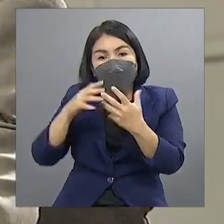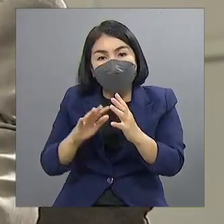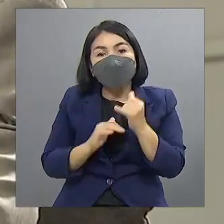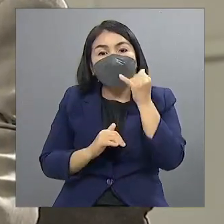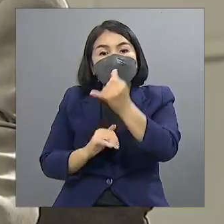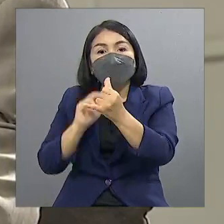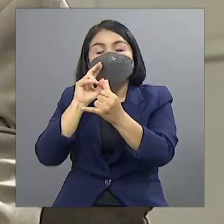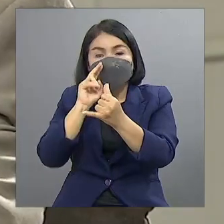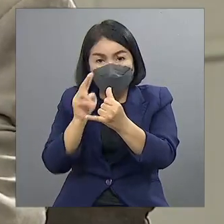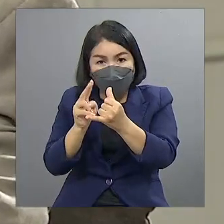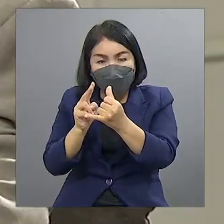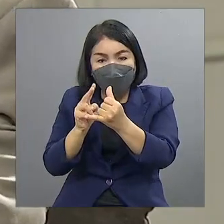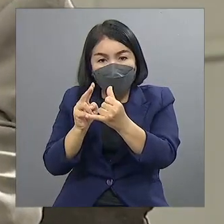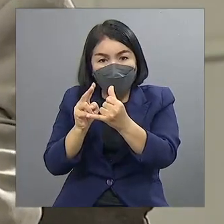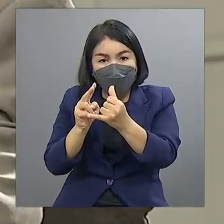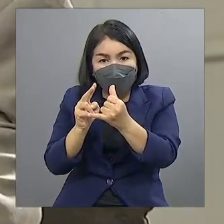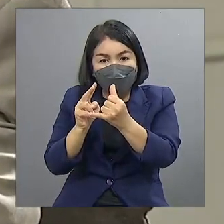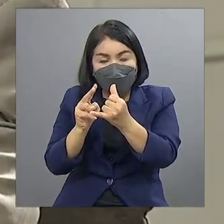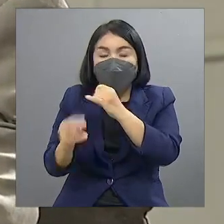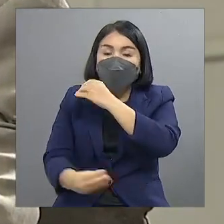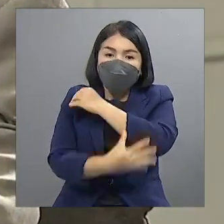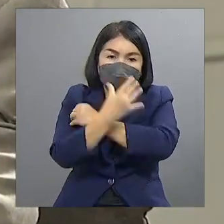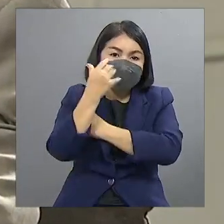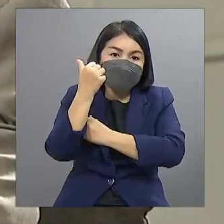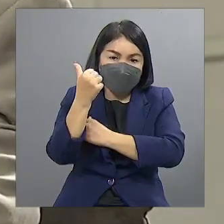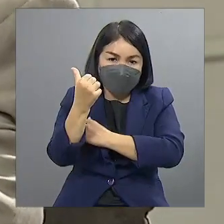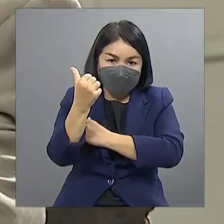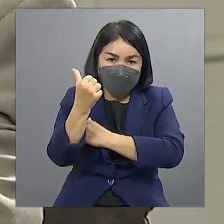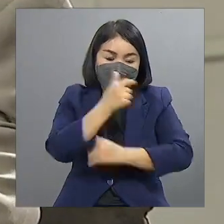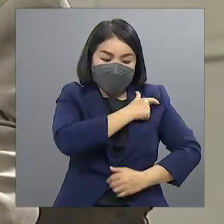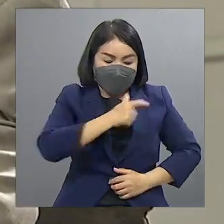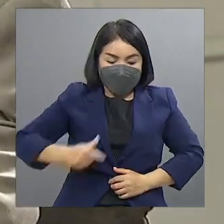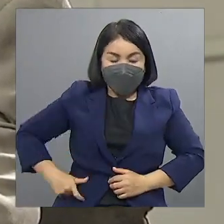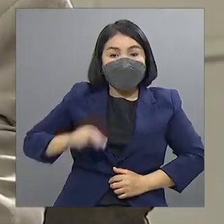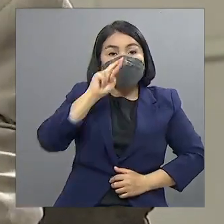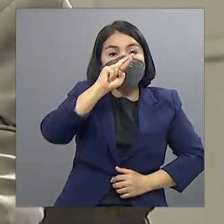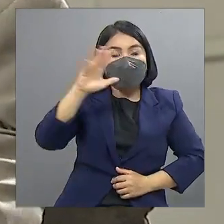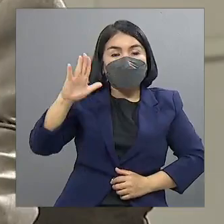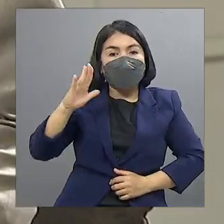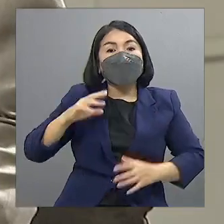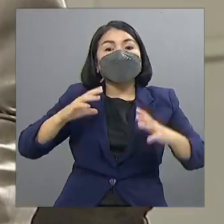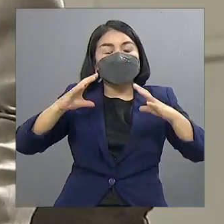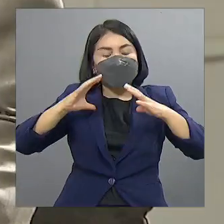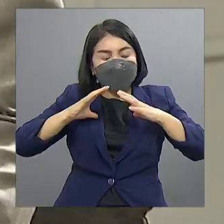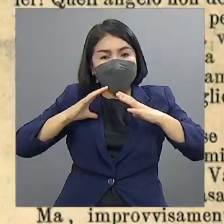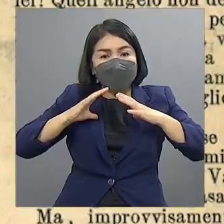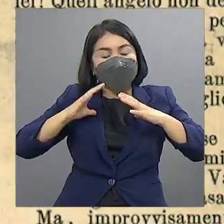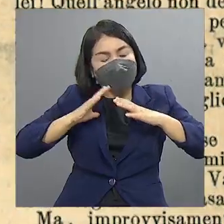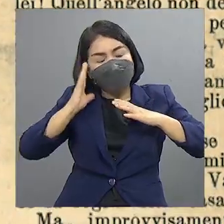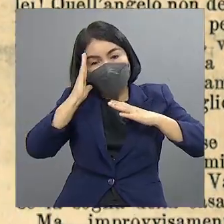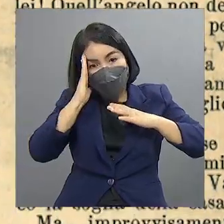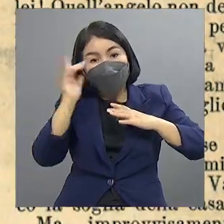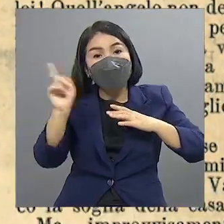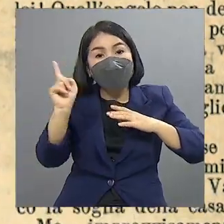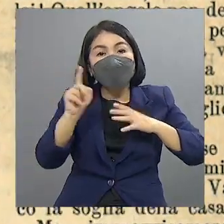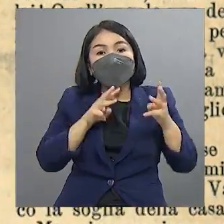เป็นโอกาสดีที่พระองค์ท่านเสด็จไปประทับเป็นแบบในการสร้างพระบรมรูปทรงม้านะครับ